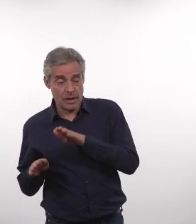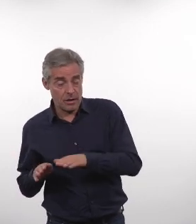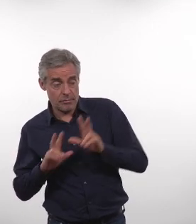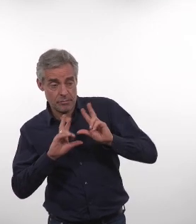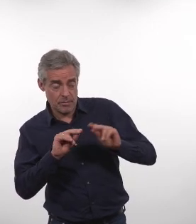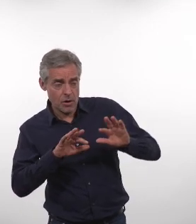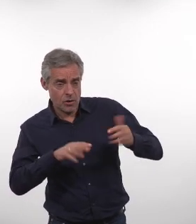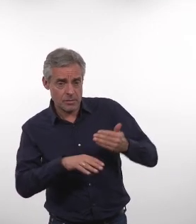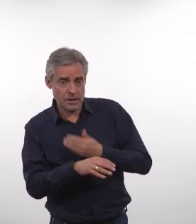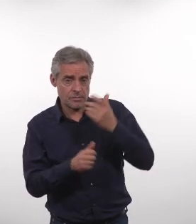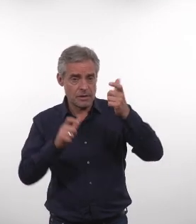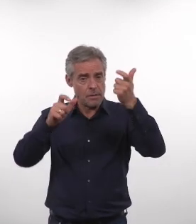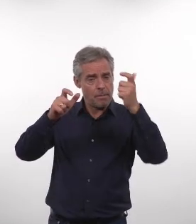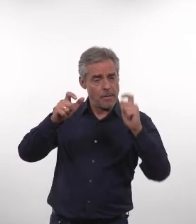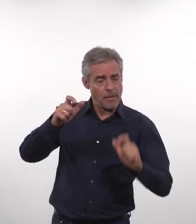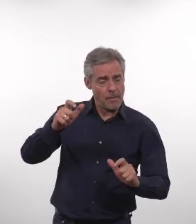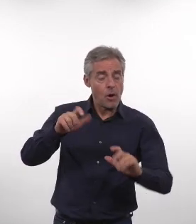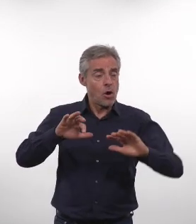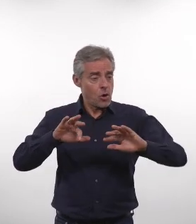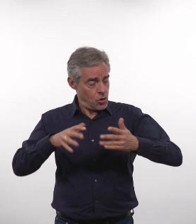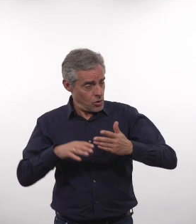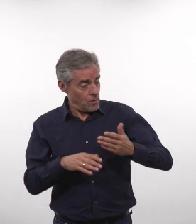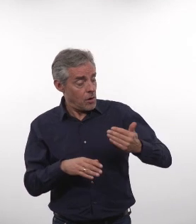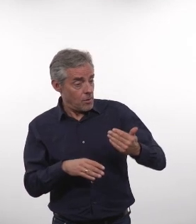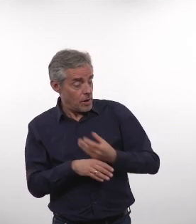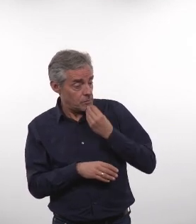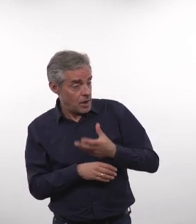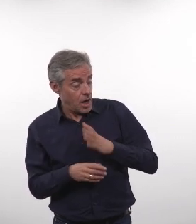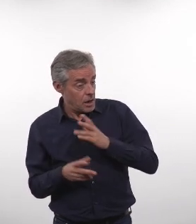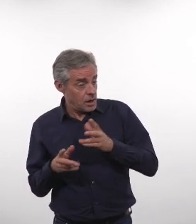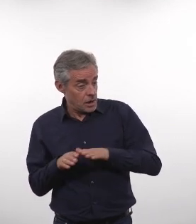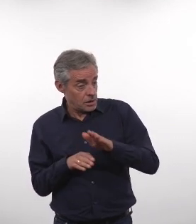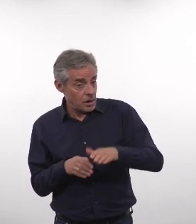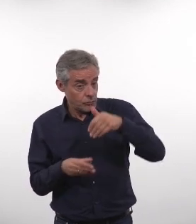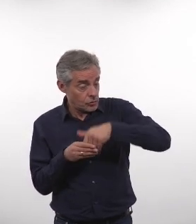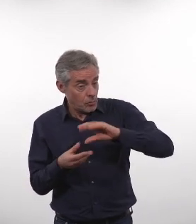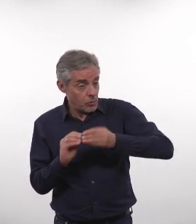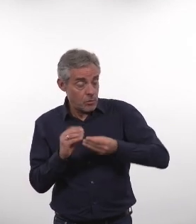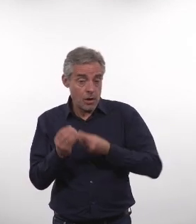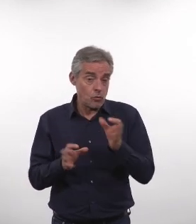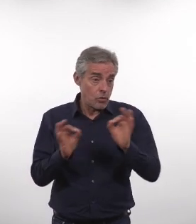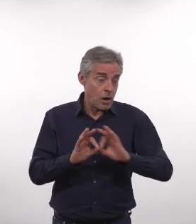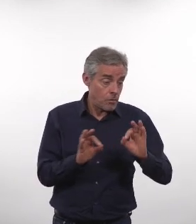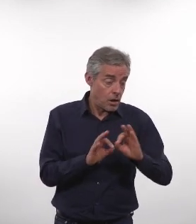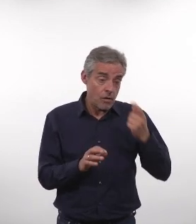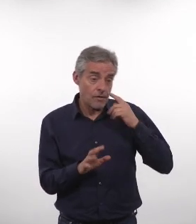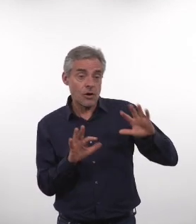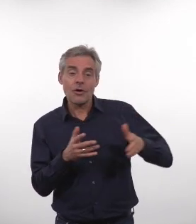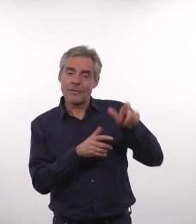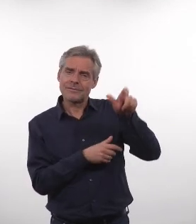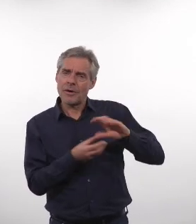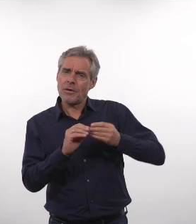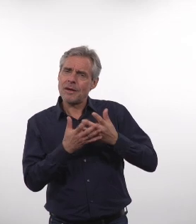réagit aux différentes étapes pour voir quelles sont les étapes qui posent problème, s'il y en a, et essayer d'identifier là où il y a le